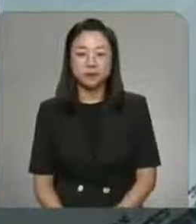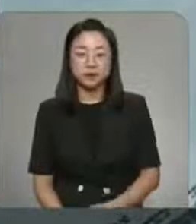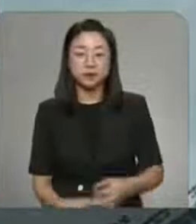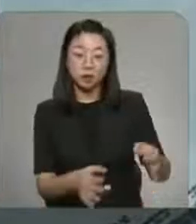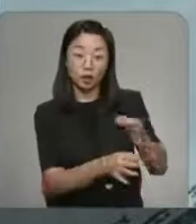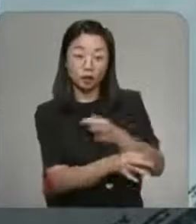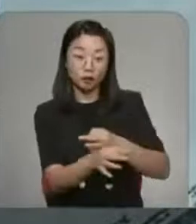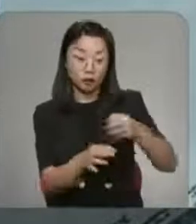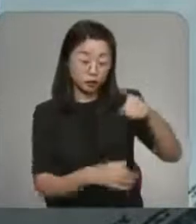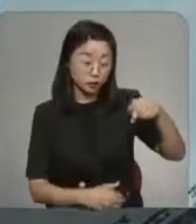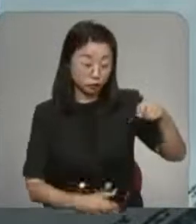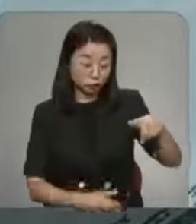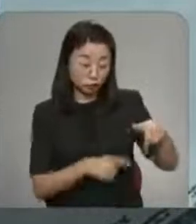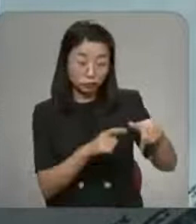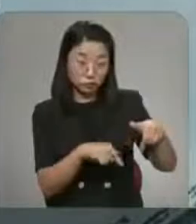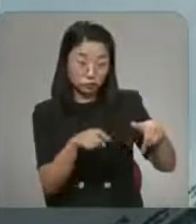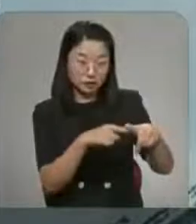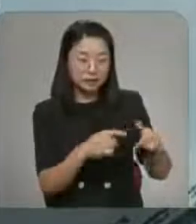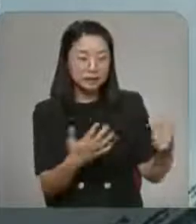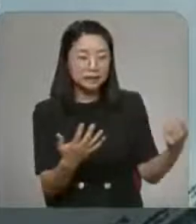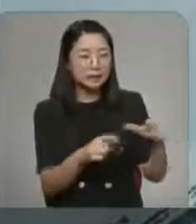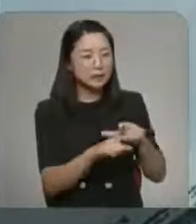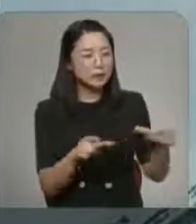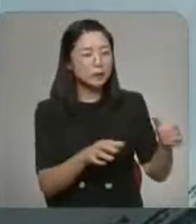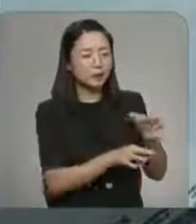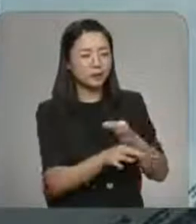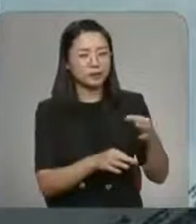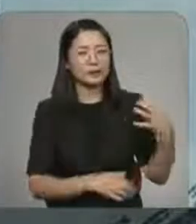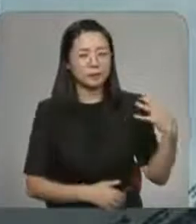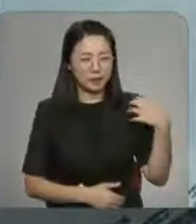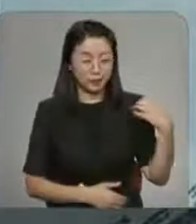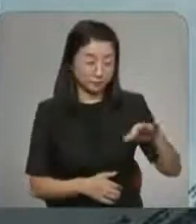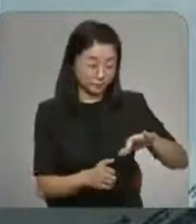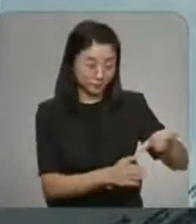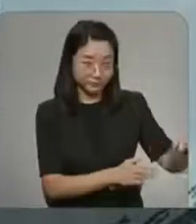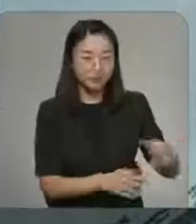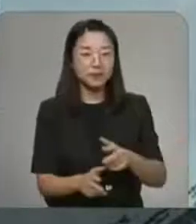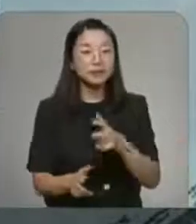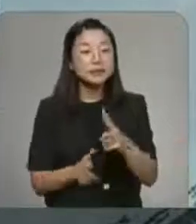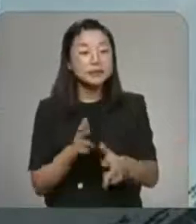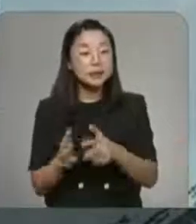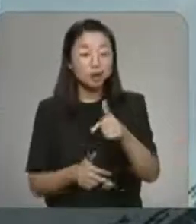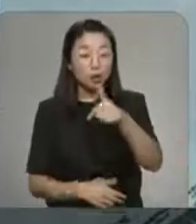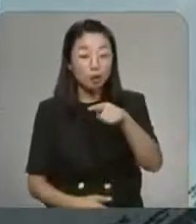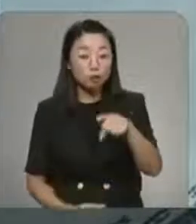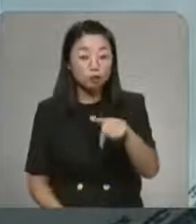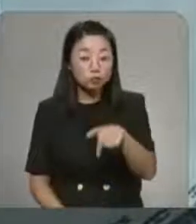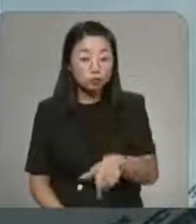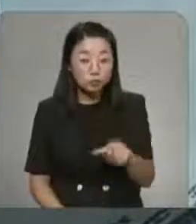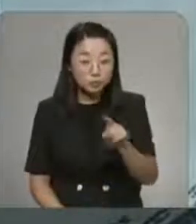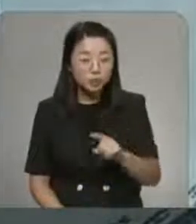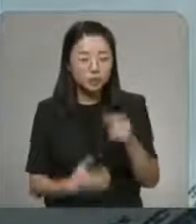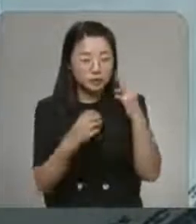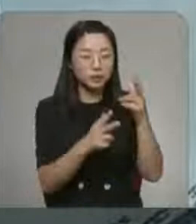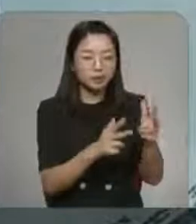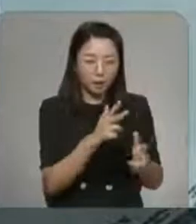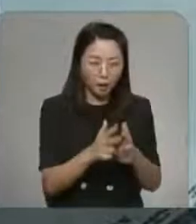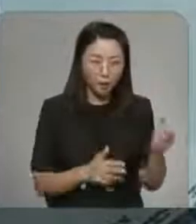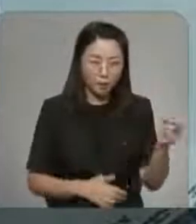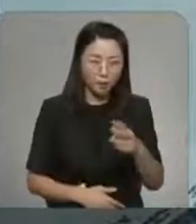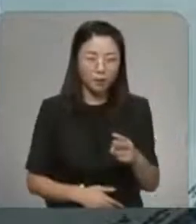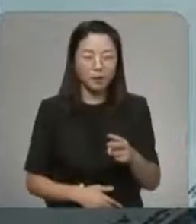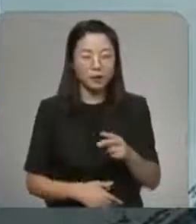경제국에는 이런 일반 경제를 담당하고 또 산업국은 신산업,